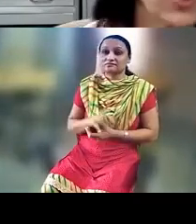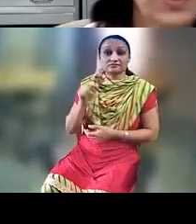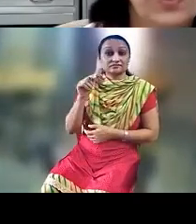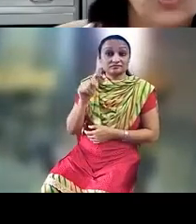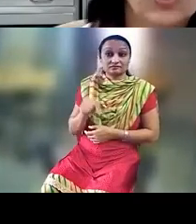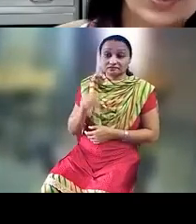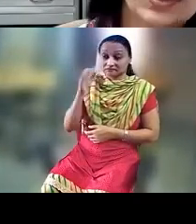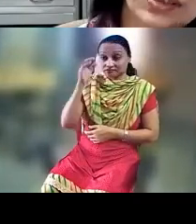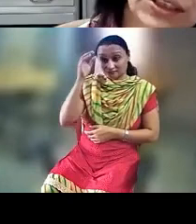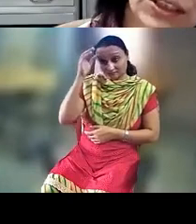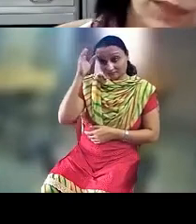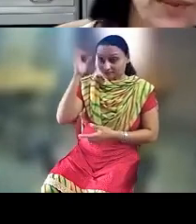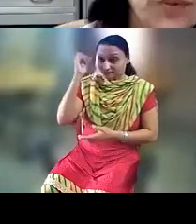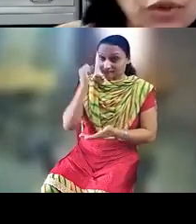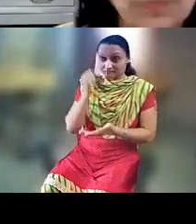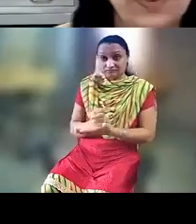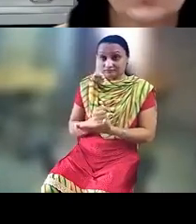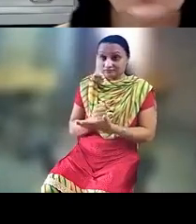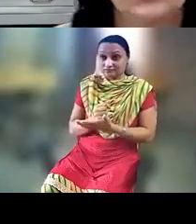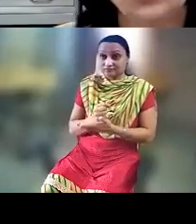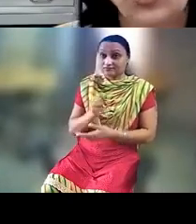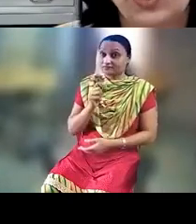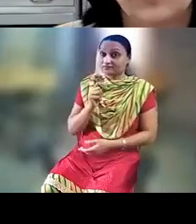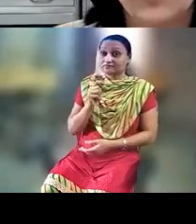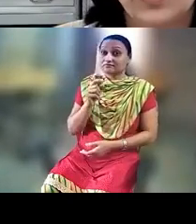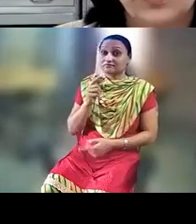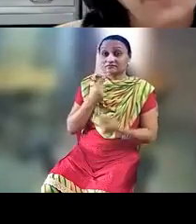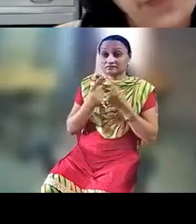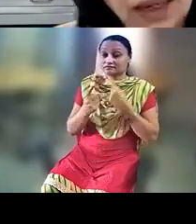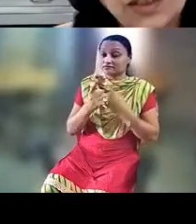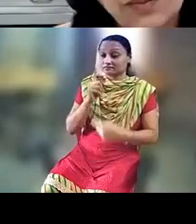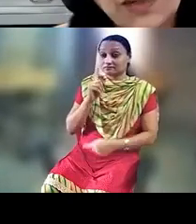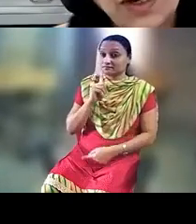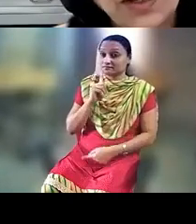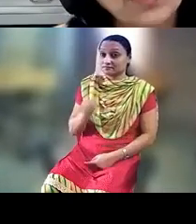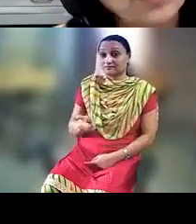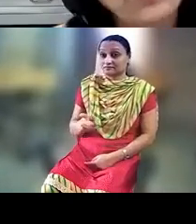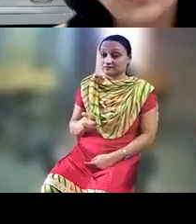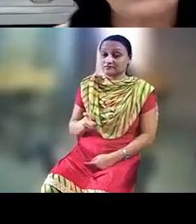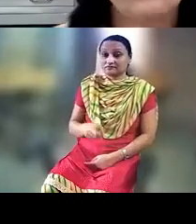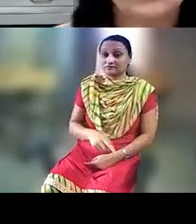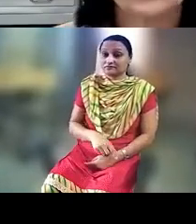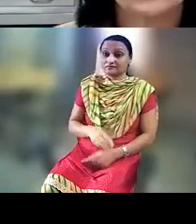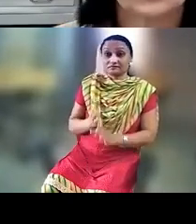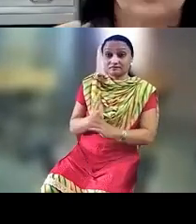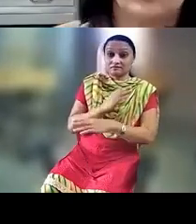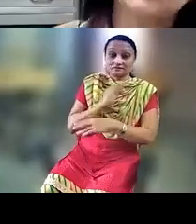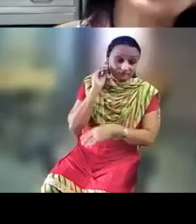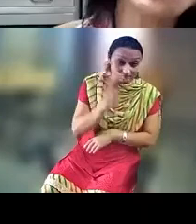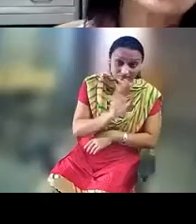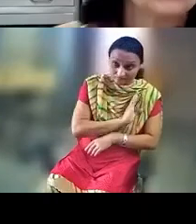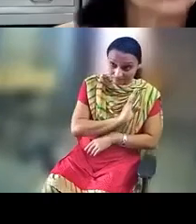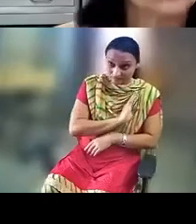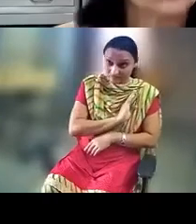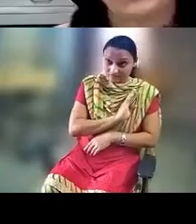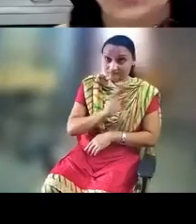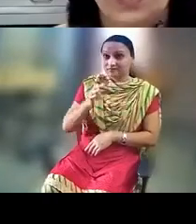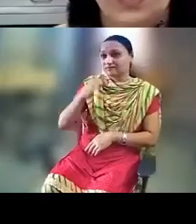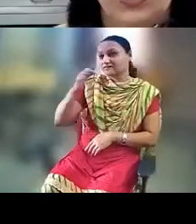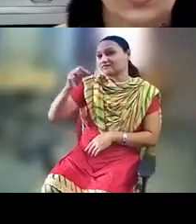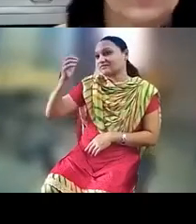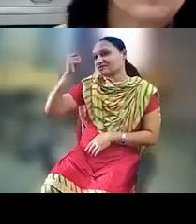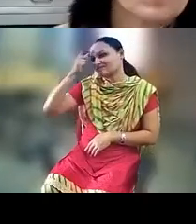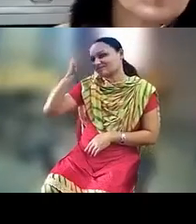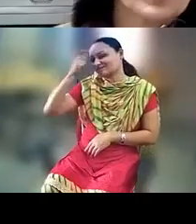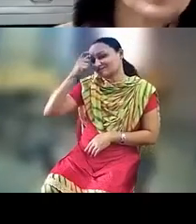अवेयरनेस होती है और इसी समय पे उससे बात करना जरूरी है। पहले से बात करेंगे तभी हम प्रिवेंट कर सकते हैं, बाद में तो उसको बहुत कुछ पता लग ही